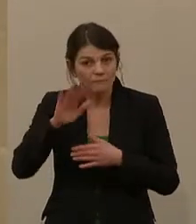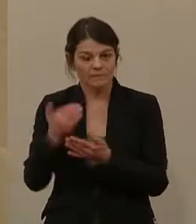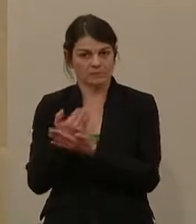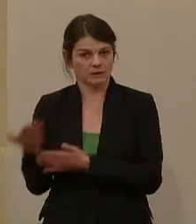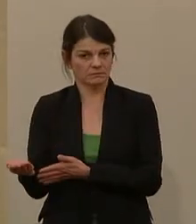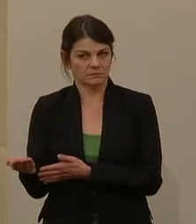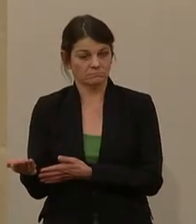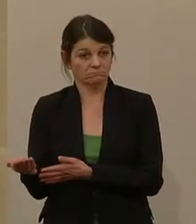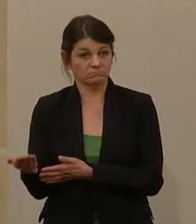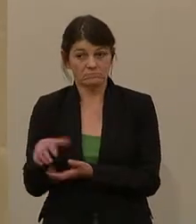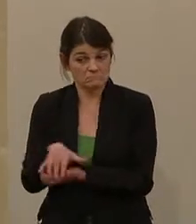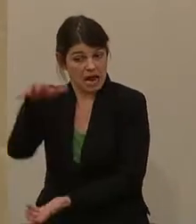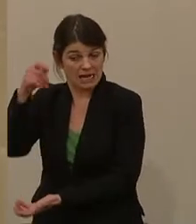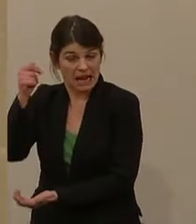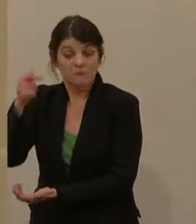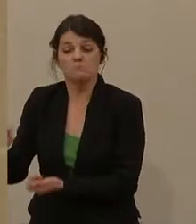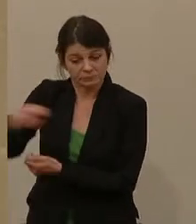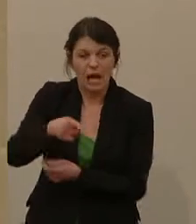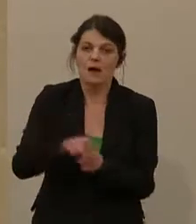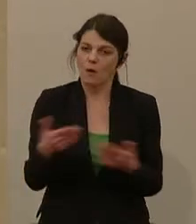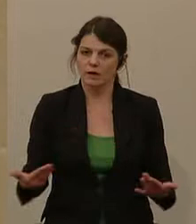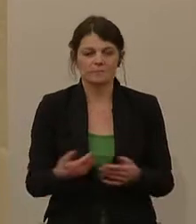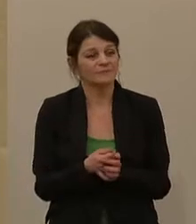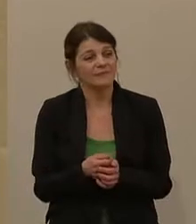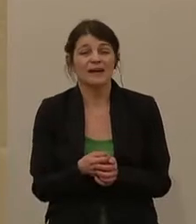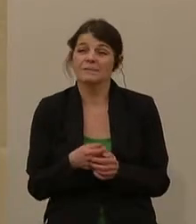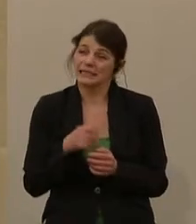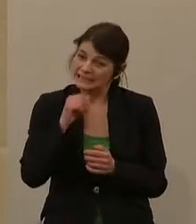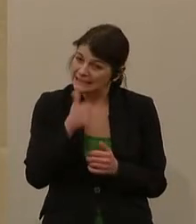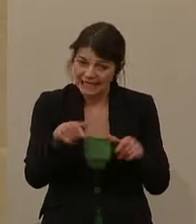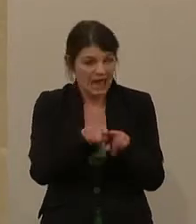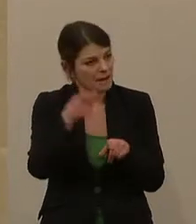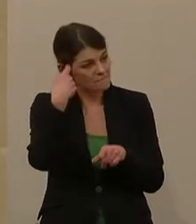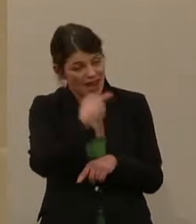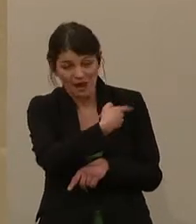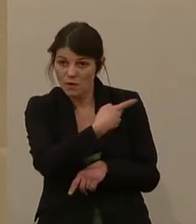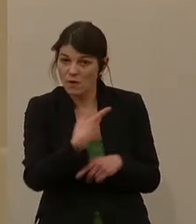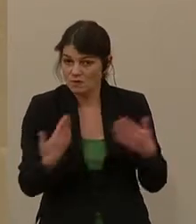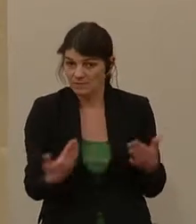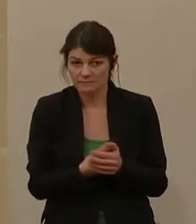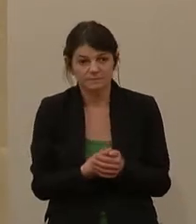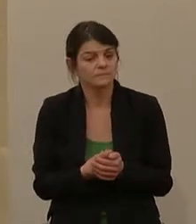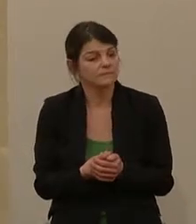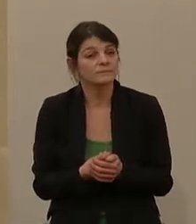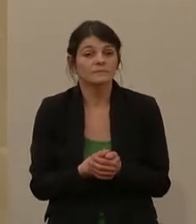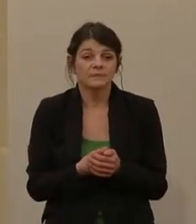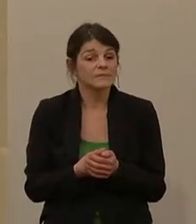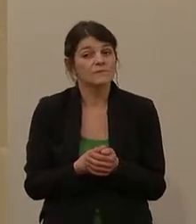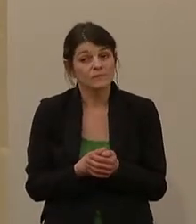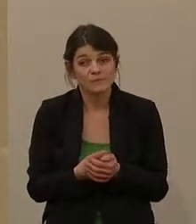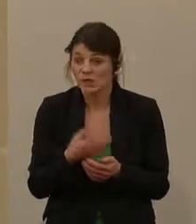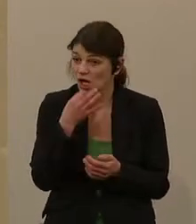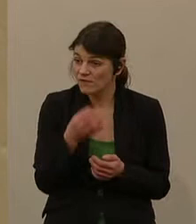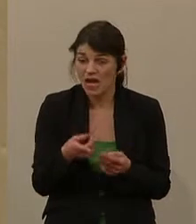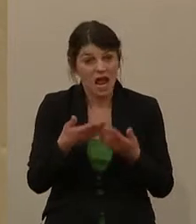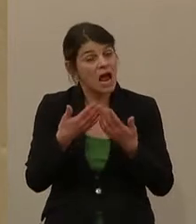stattfindet. Weniger Übereinstimmung werden wir wohl haben in der Auffassung, wie umfangreich ein